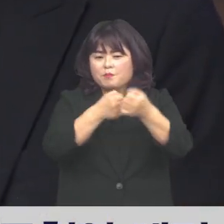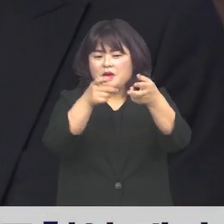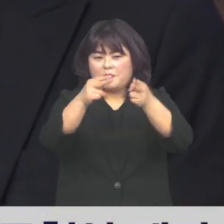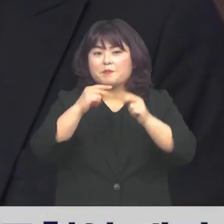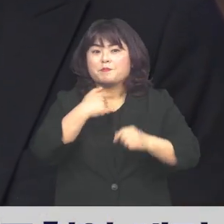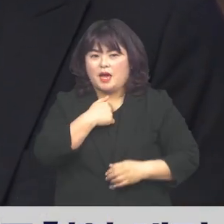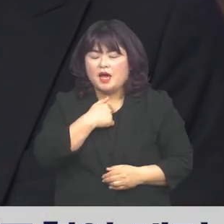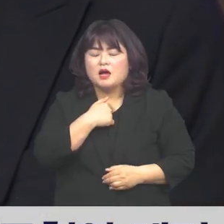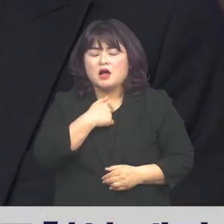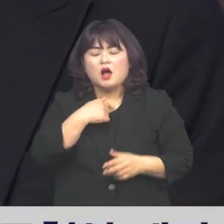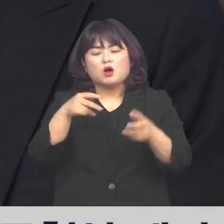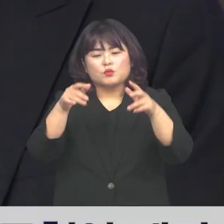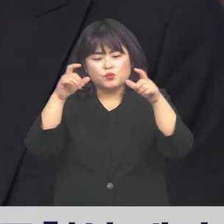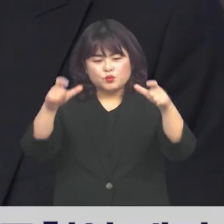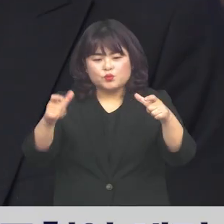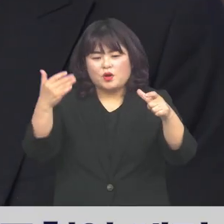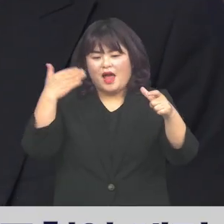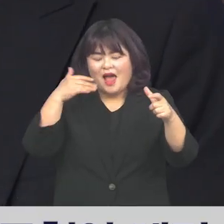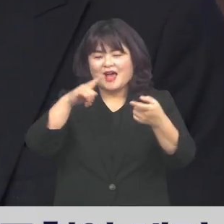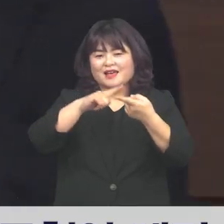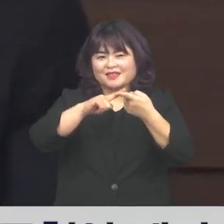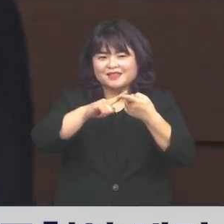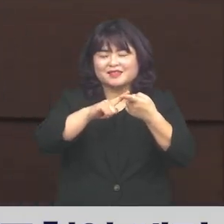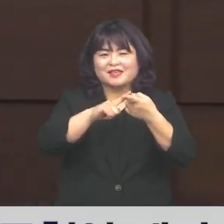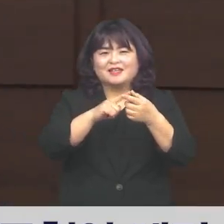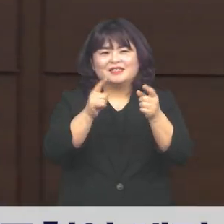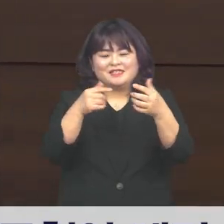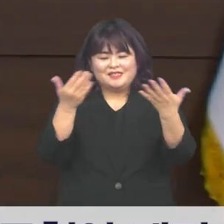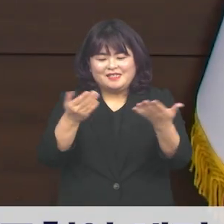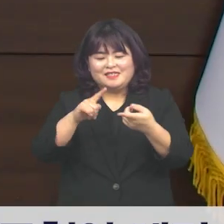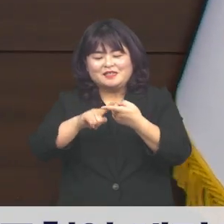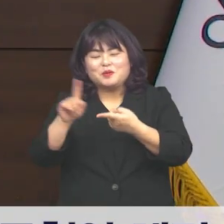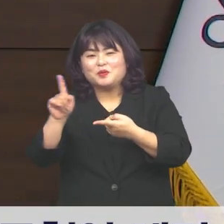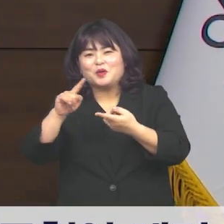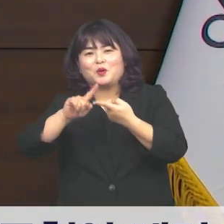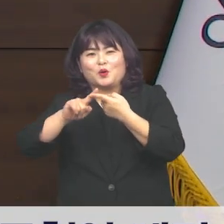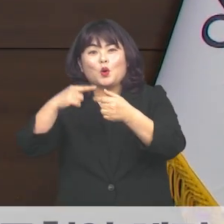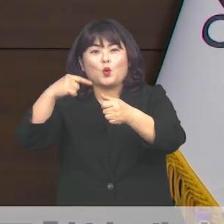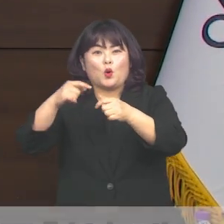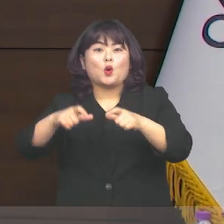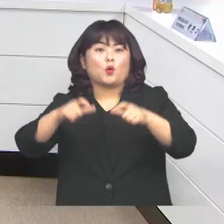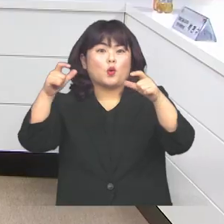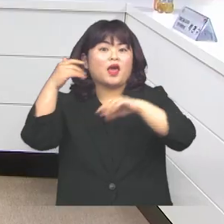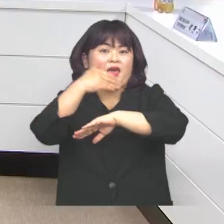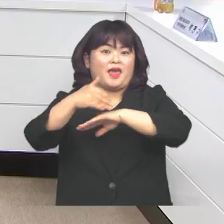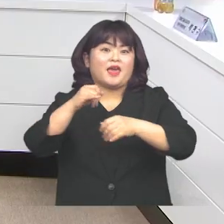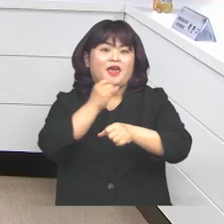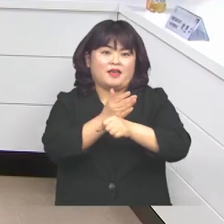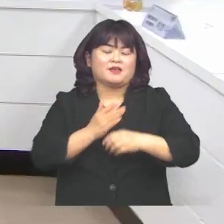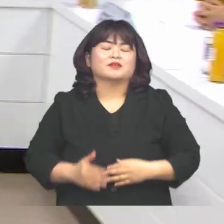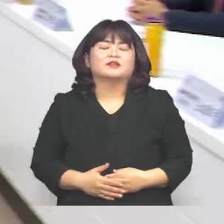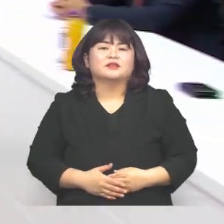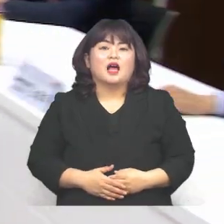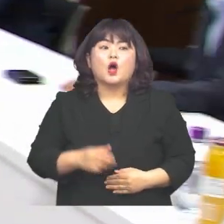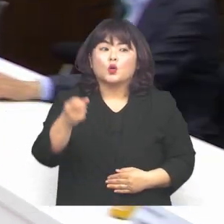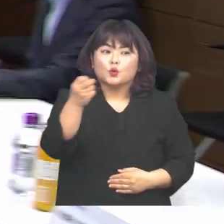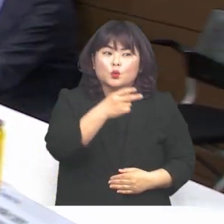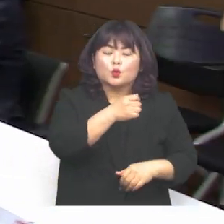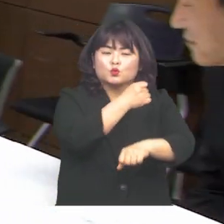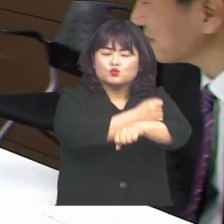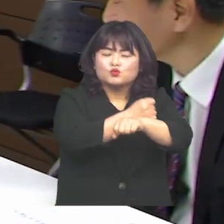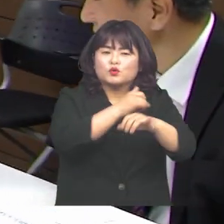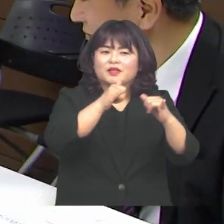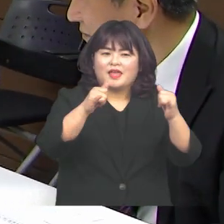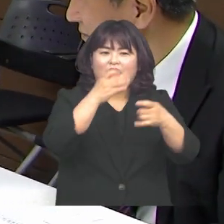체결하고 지역 청소년 대상 반도체 진로 직업 교육을 활성화하기로 했습니다. 이어 시는 청소년 반도체